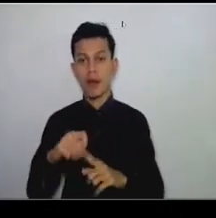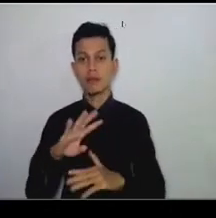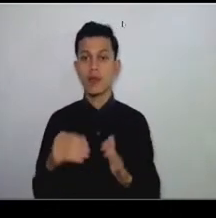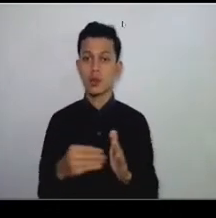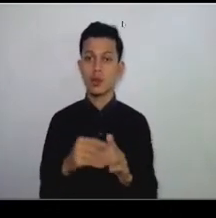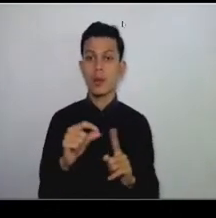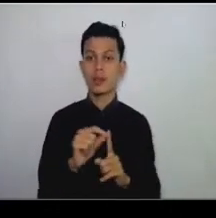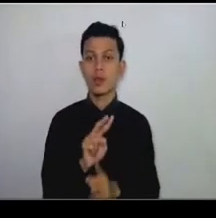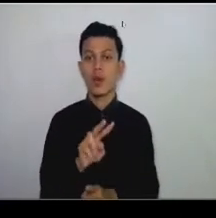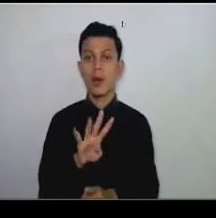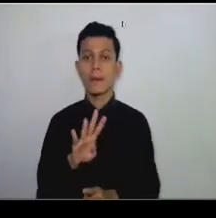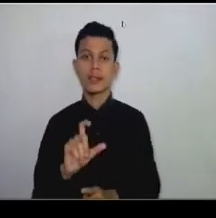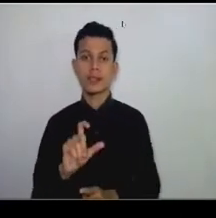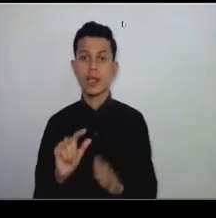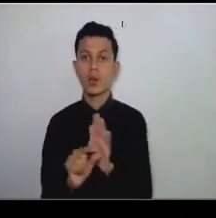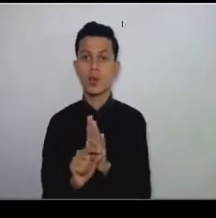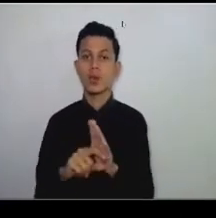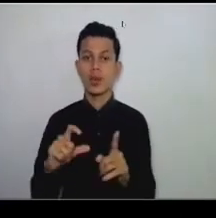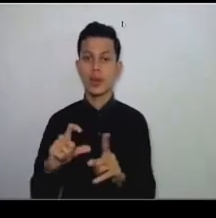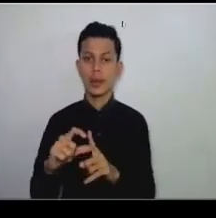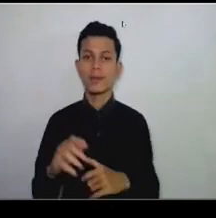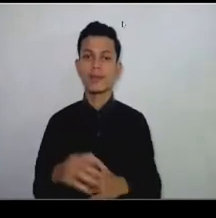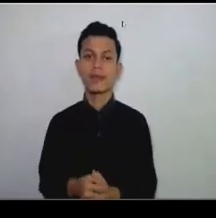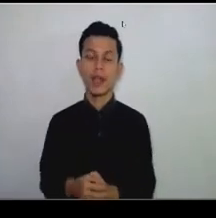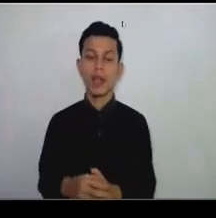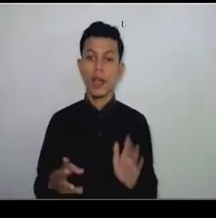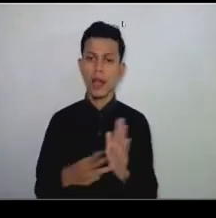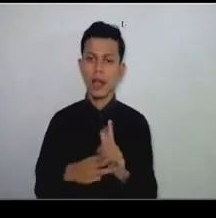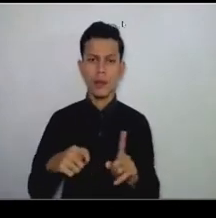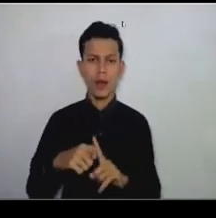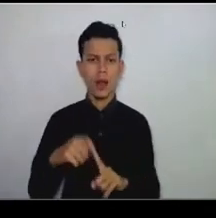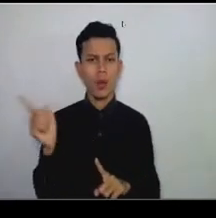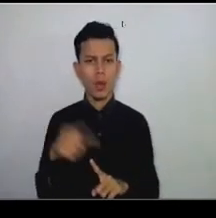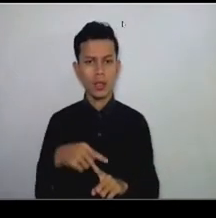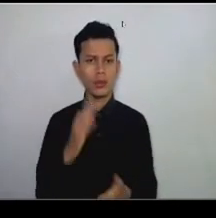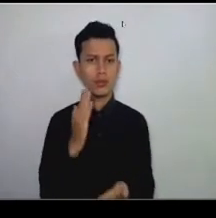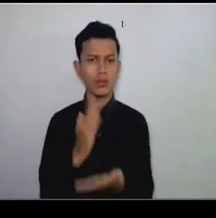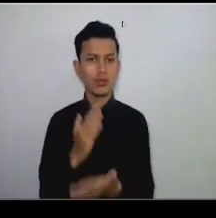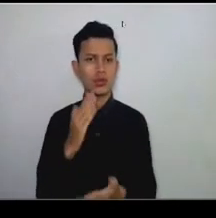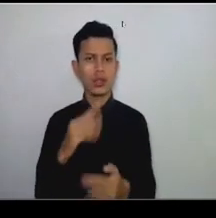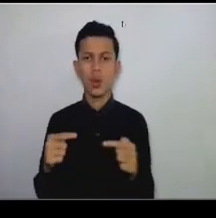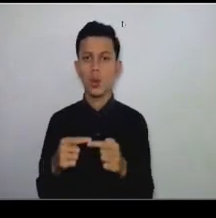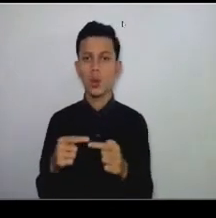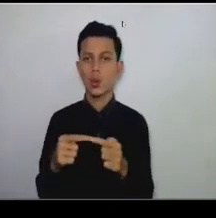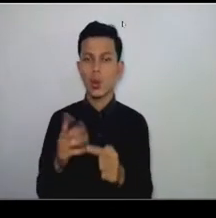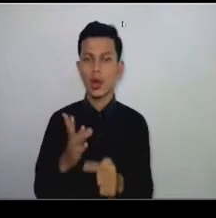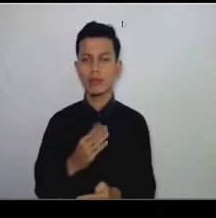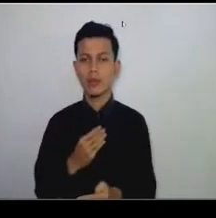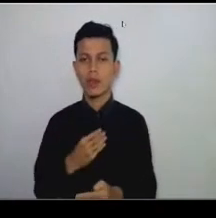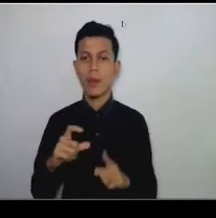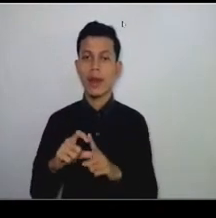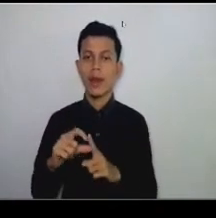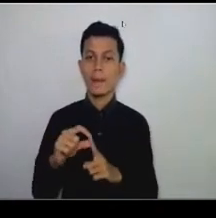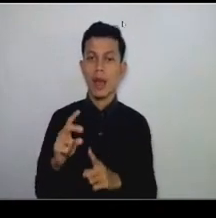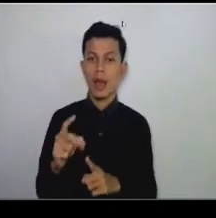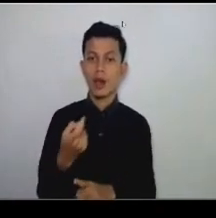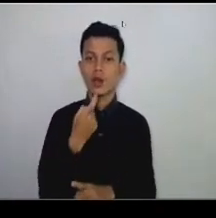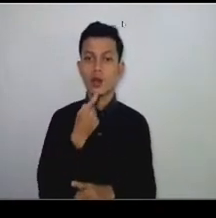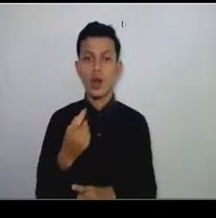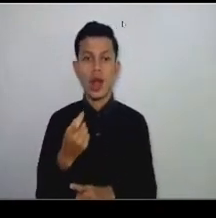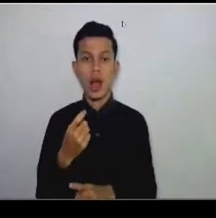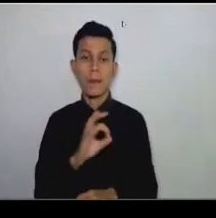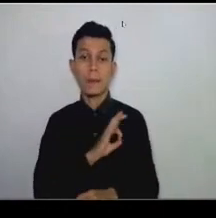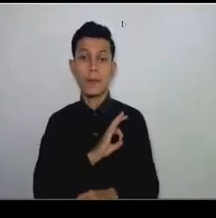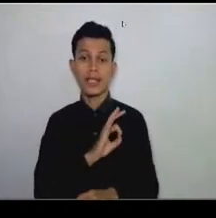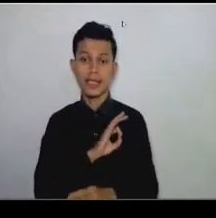1945 Selain itu Mahkamah Konstitusi juga diwajibkan memberikan putusan atas pendapat DPR mengenai dugaan pelanggaran oleh Presiden